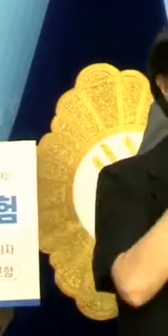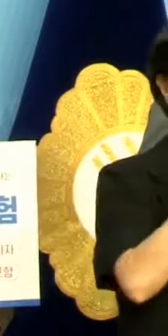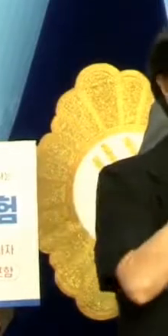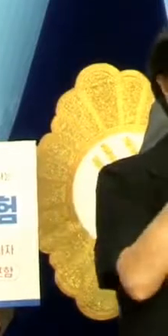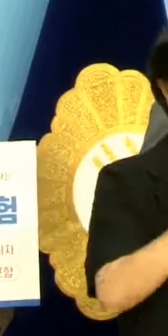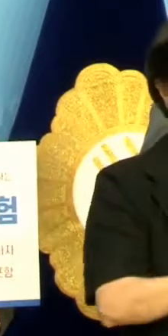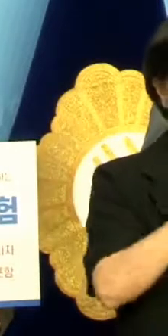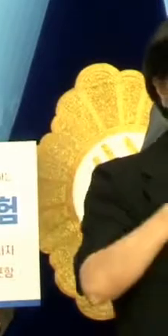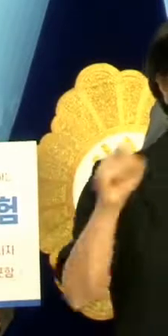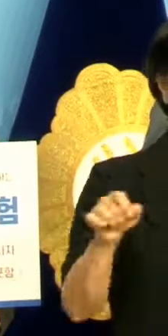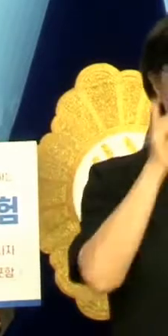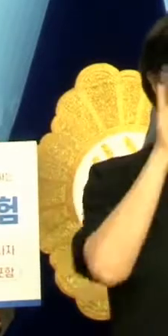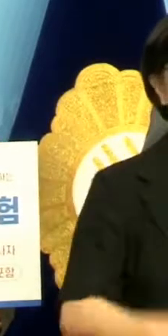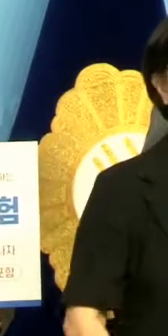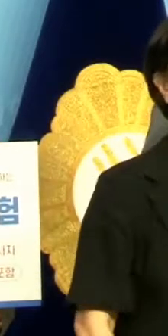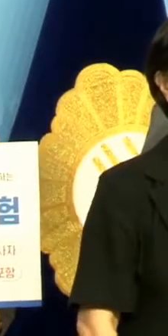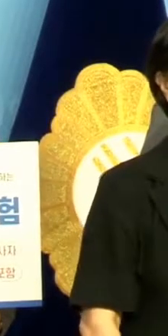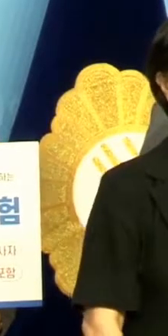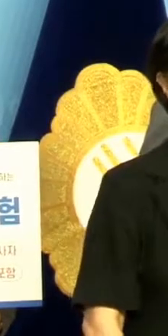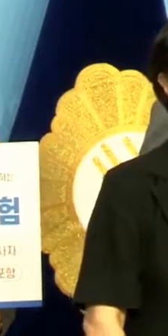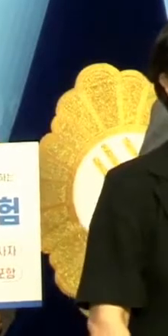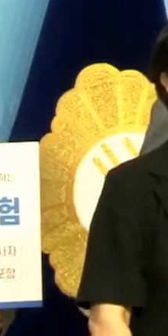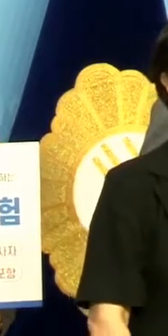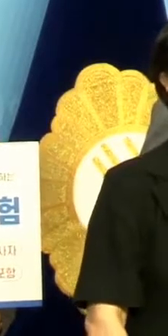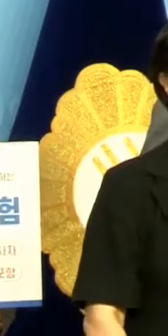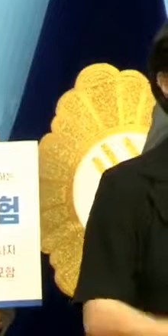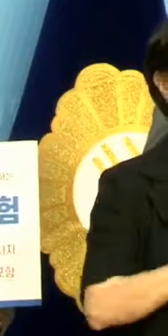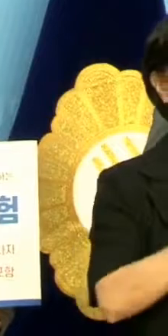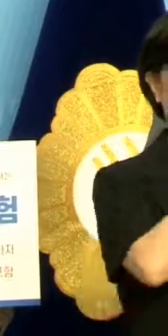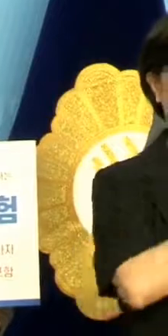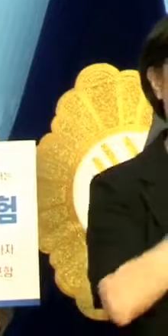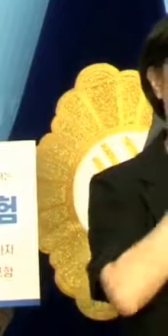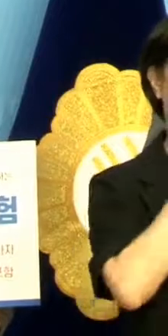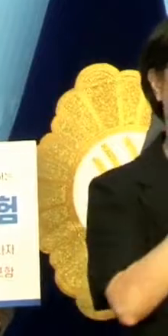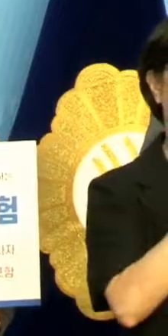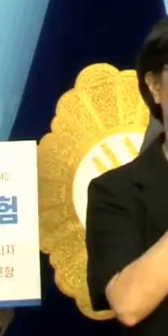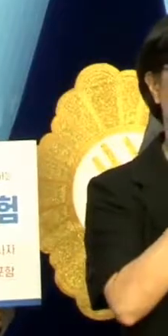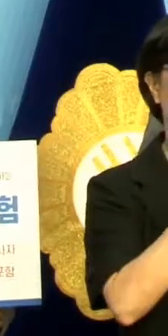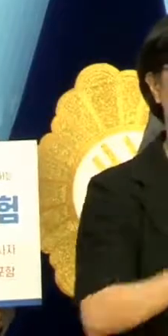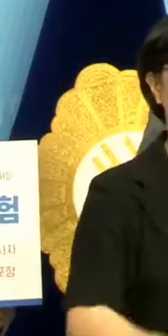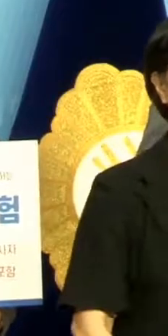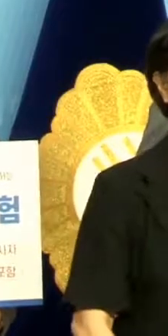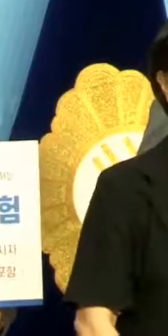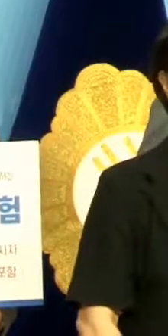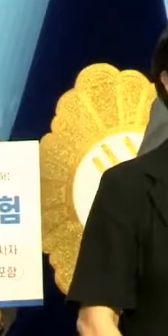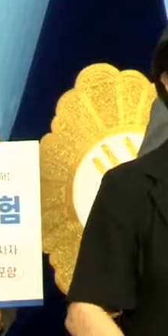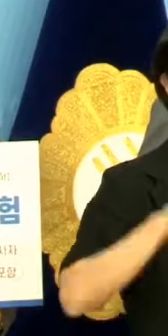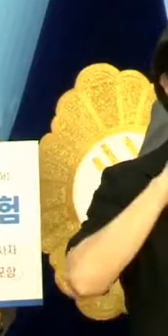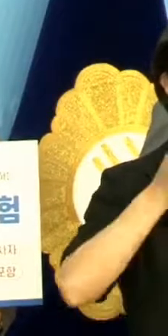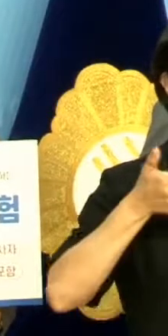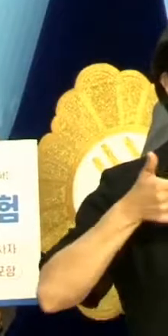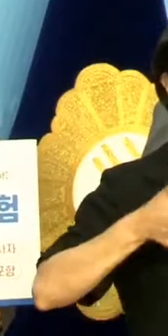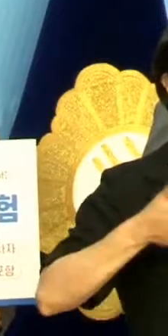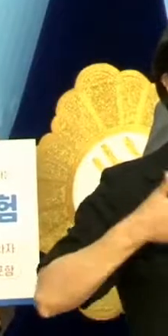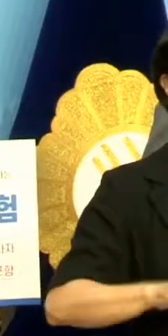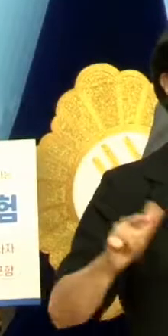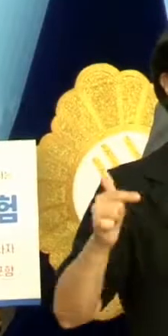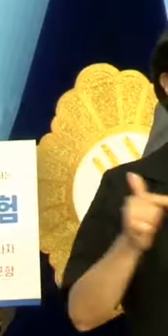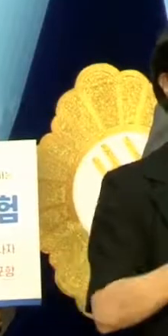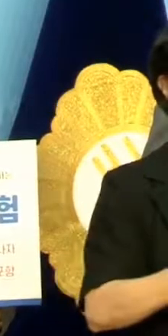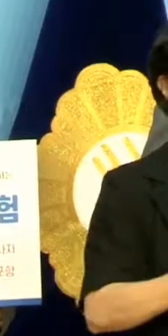되어서 오늘에 이르렀습니다 먼저 활동 경과 보고를 드리겠습니다 우리 저 출생 대책 특위 는 총